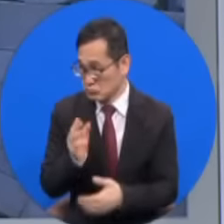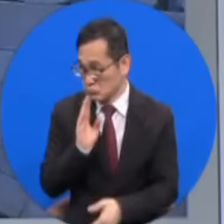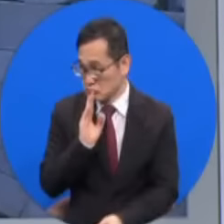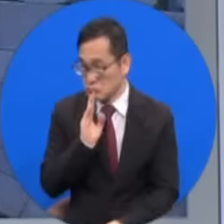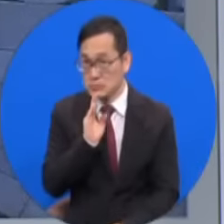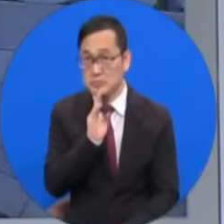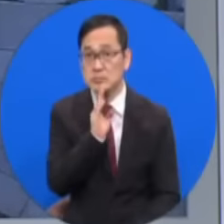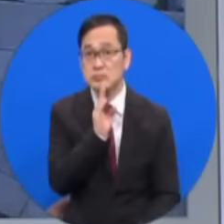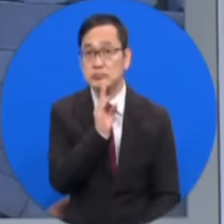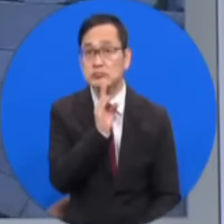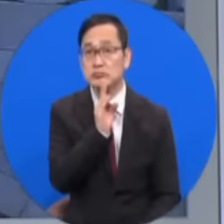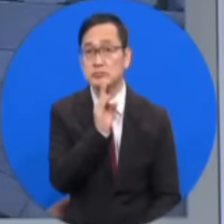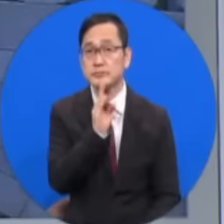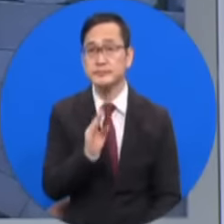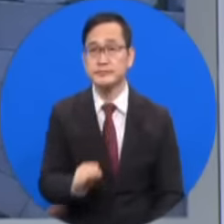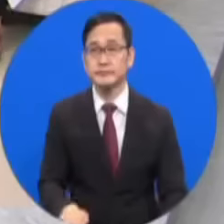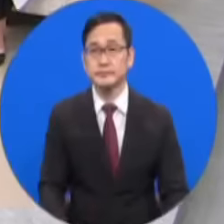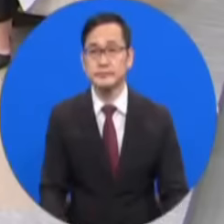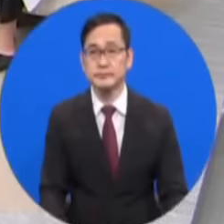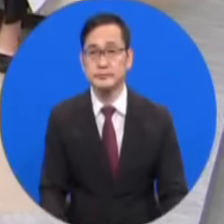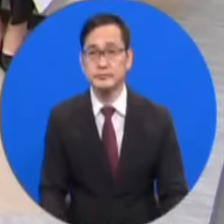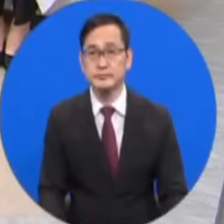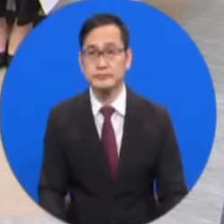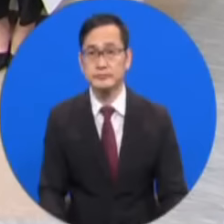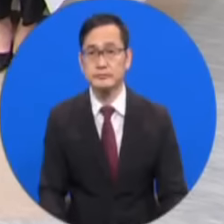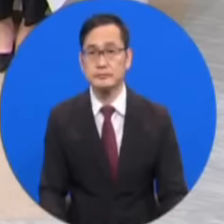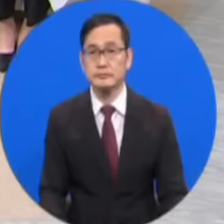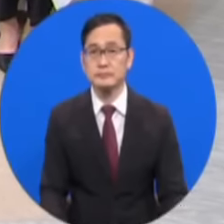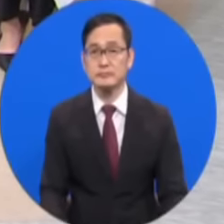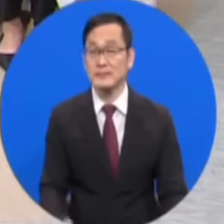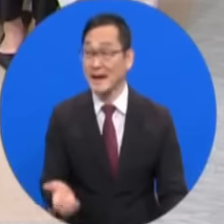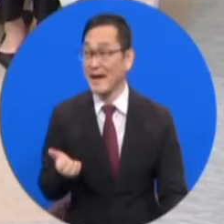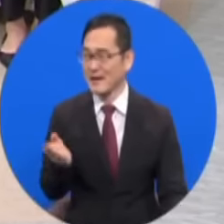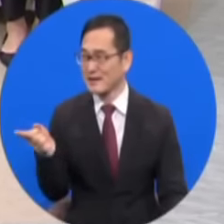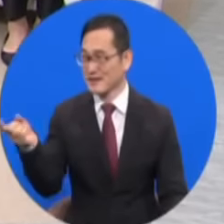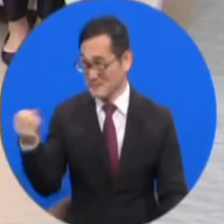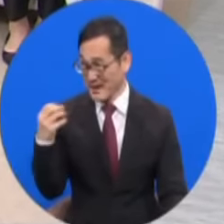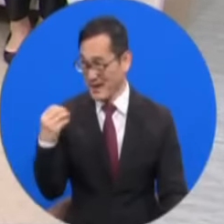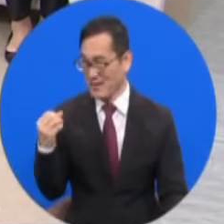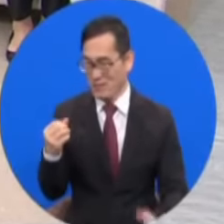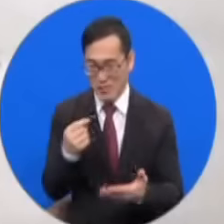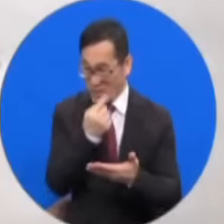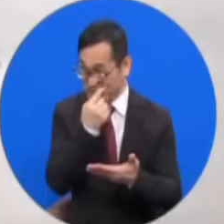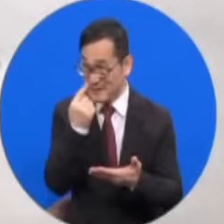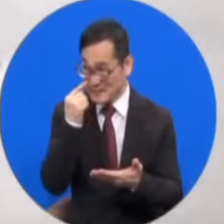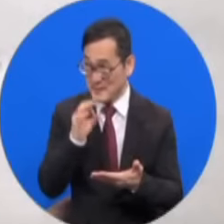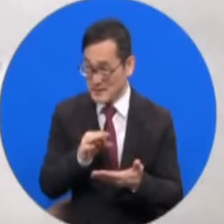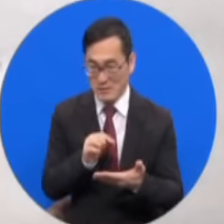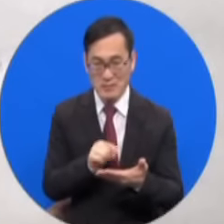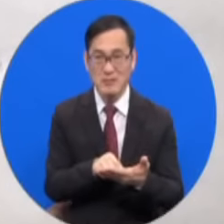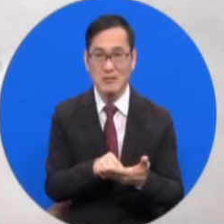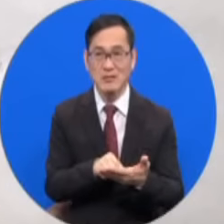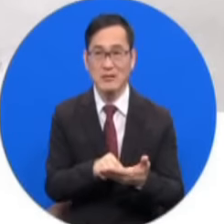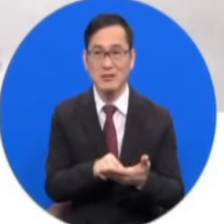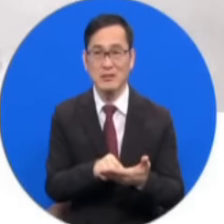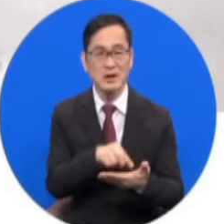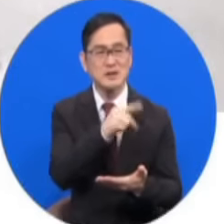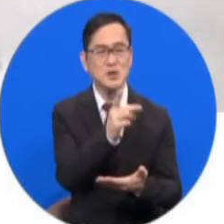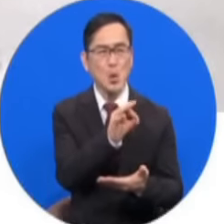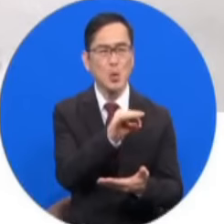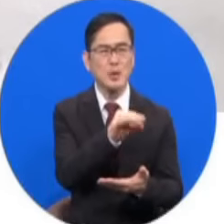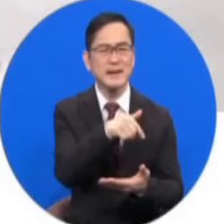그런데 저는 이제 조기헌 변호사님 말씀 맞거든요 등기부 제가 확인을 했었었는데 어떻게 되어 있느냐 송기인 신부가 쭉 가지고